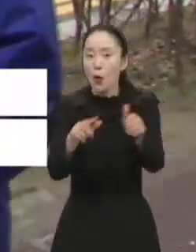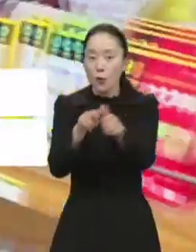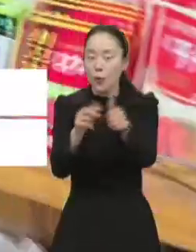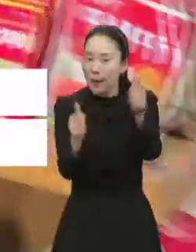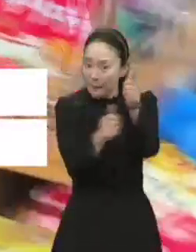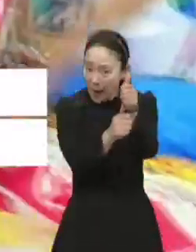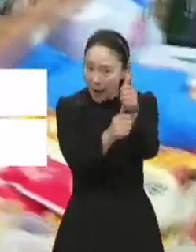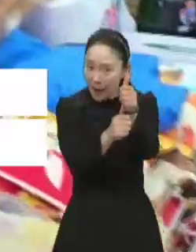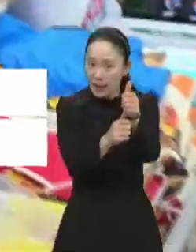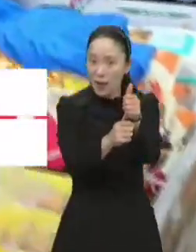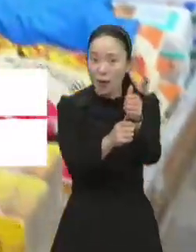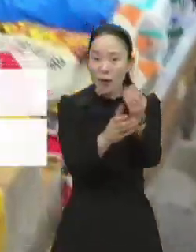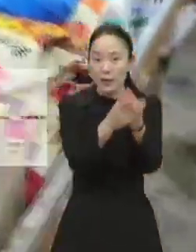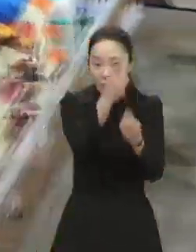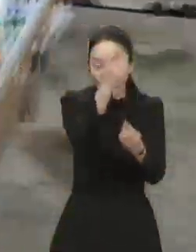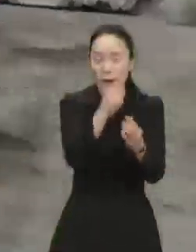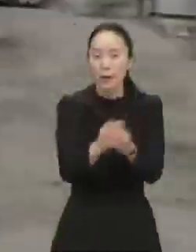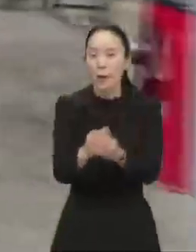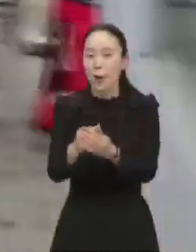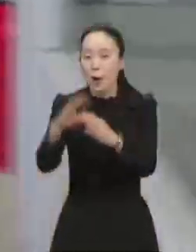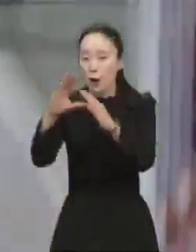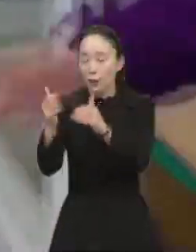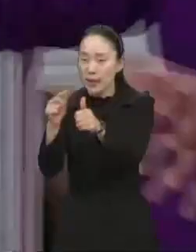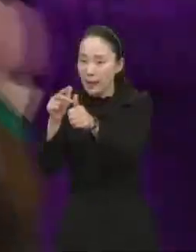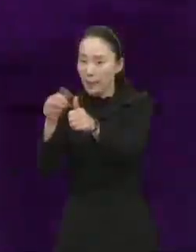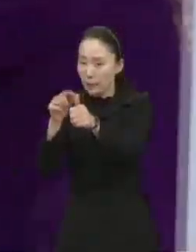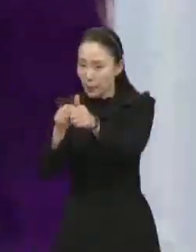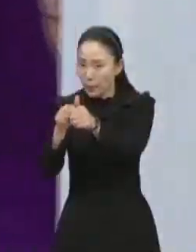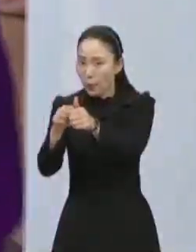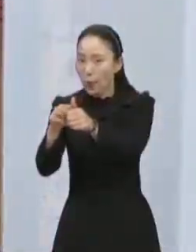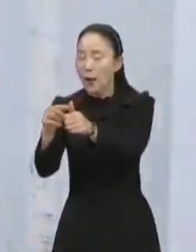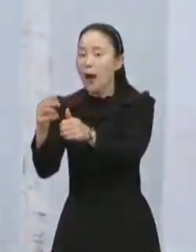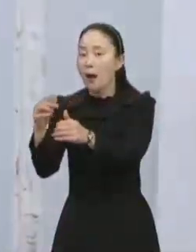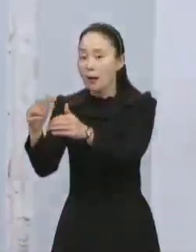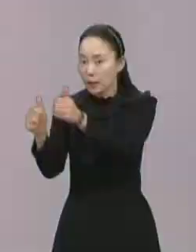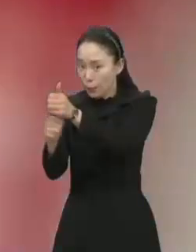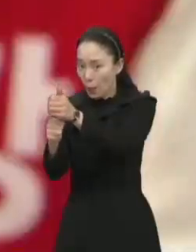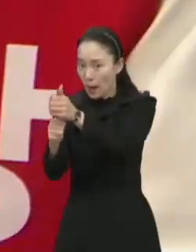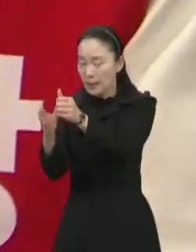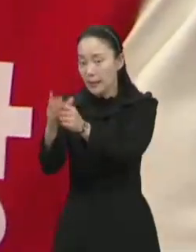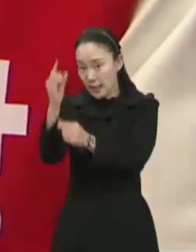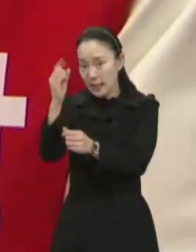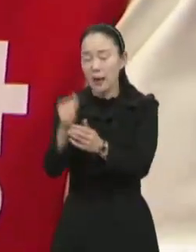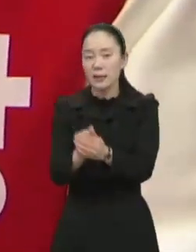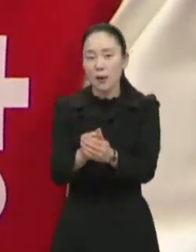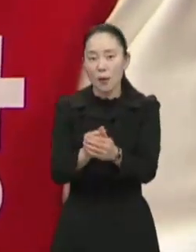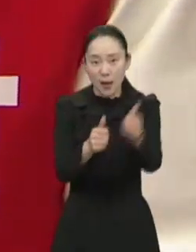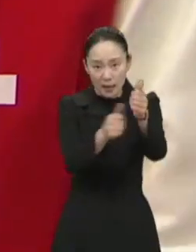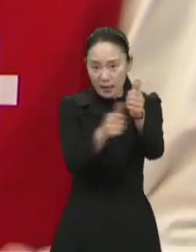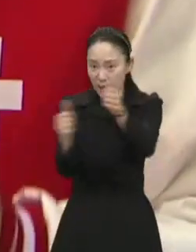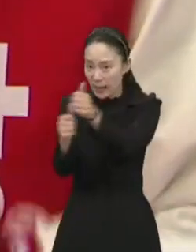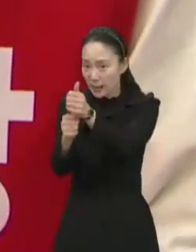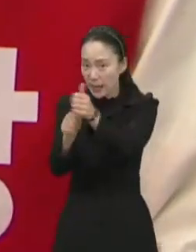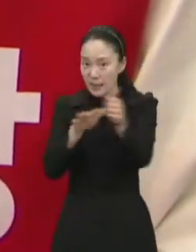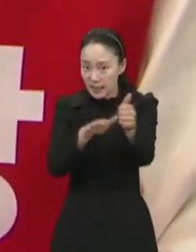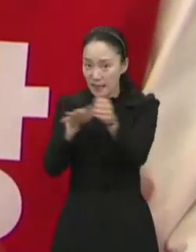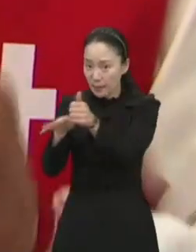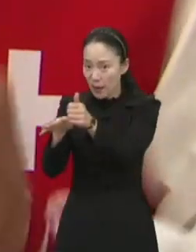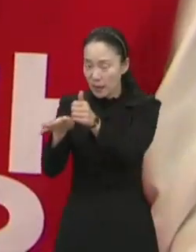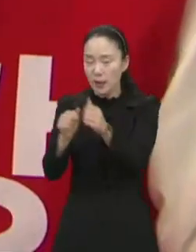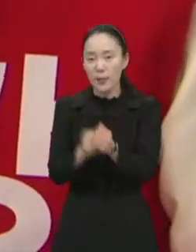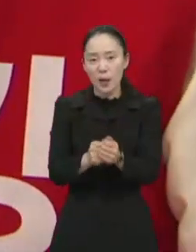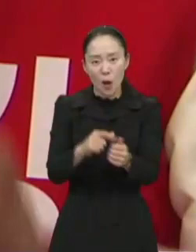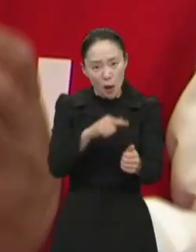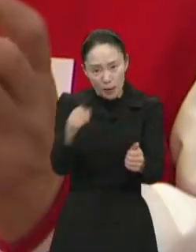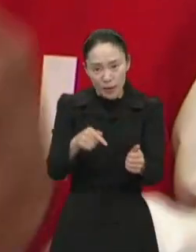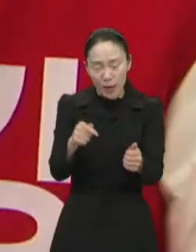성공했고 국민의 임 강승규 후보도 자유통일당 김원수 예비 후보와 단일화에 이들의 지지표가 어디로 향할지 이번